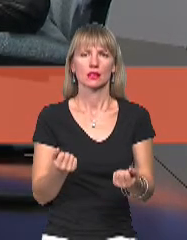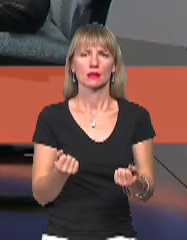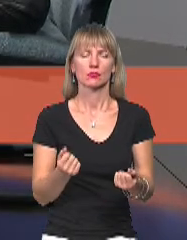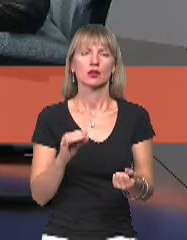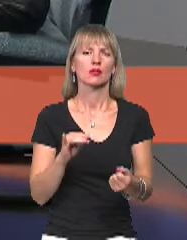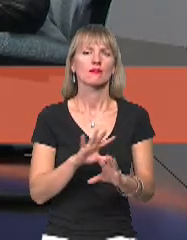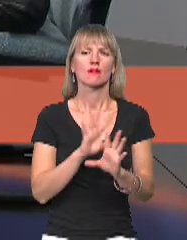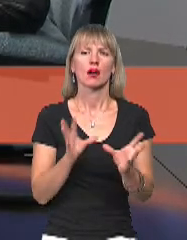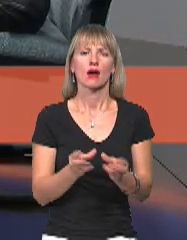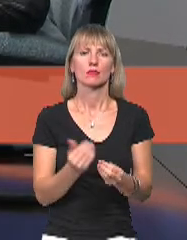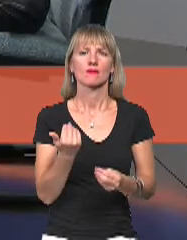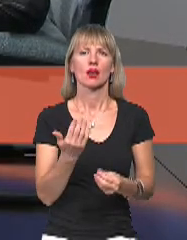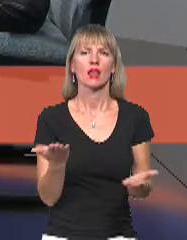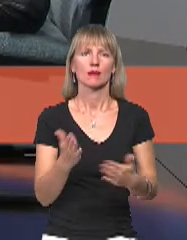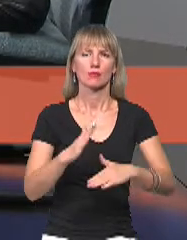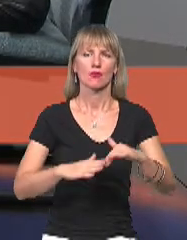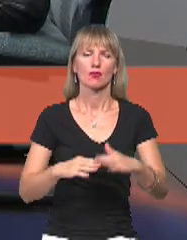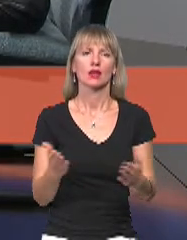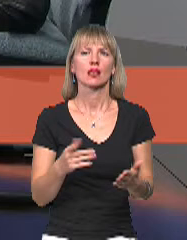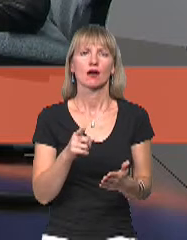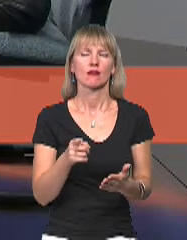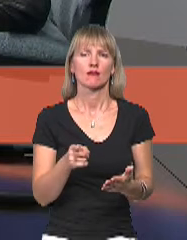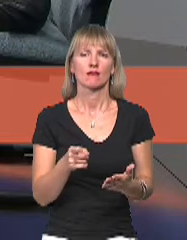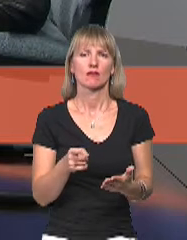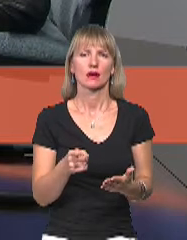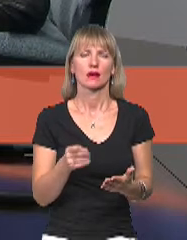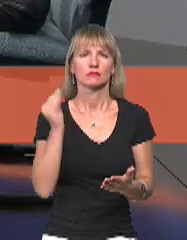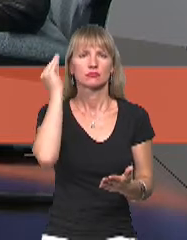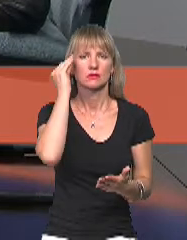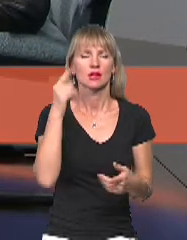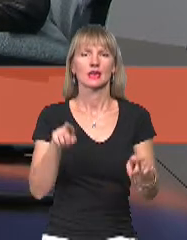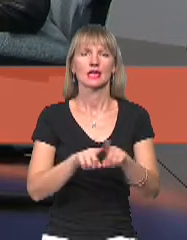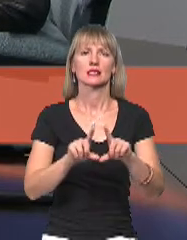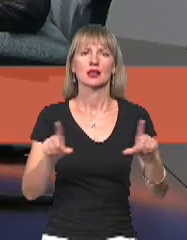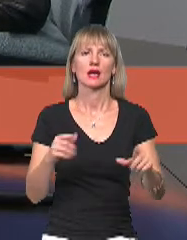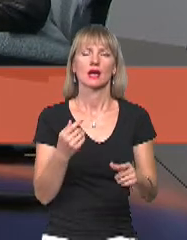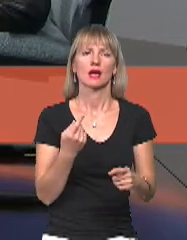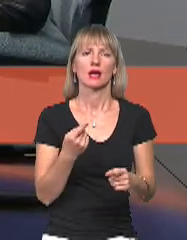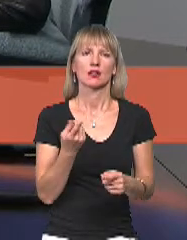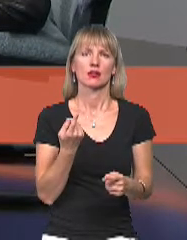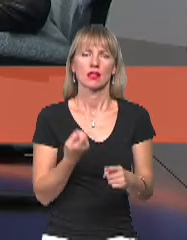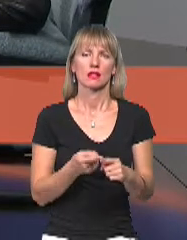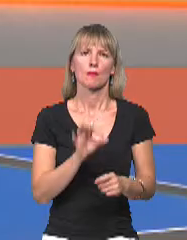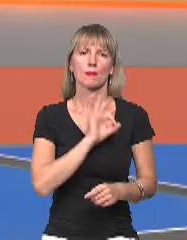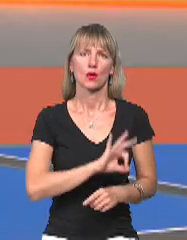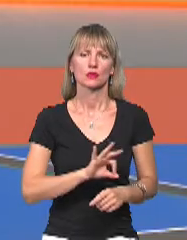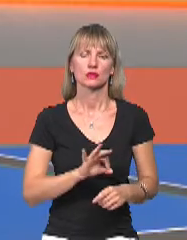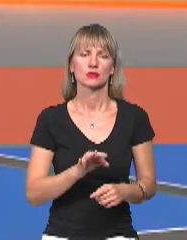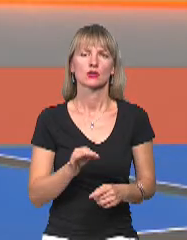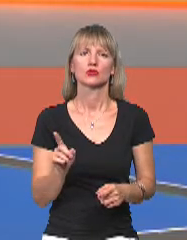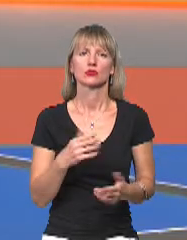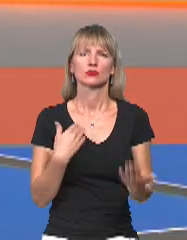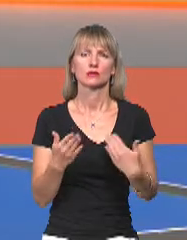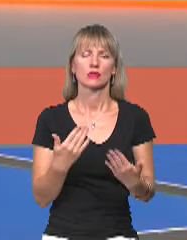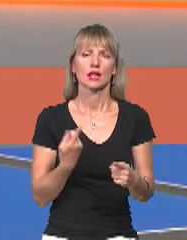І взагалі ви як фахівець, як оцінюєте такі заходи, їх ефективність? Що стосується цього заходу, який ми